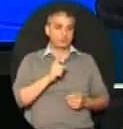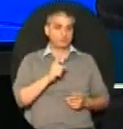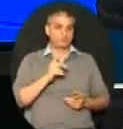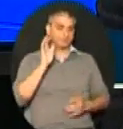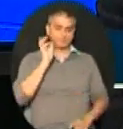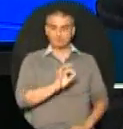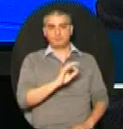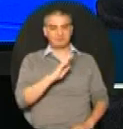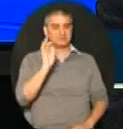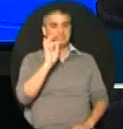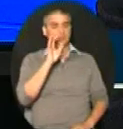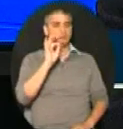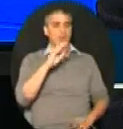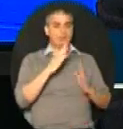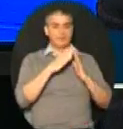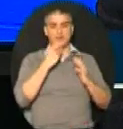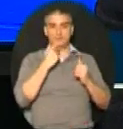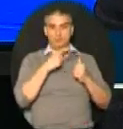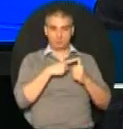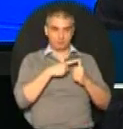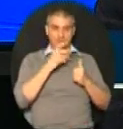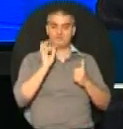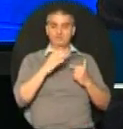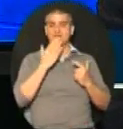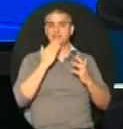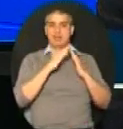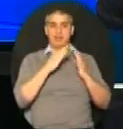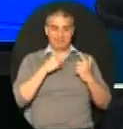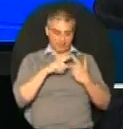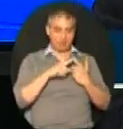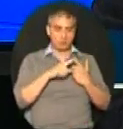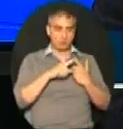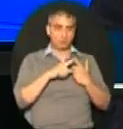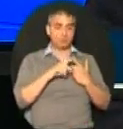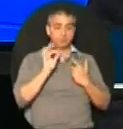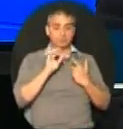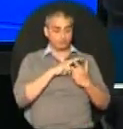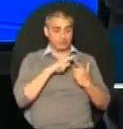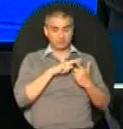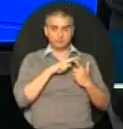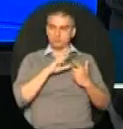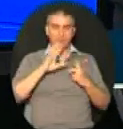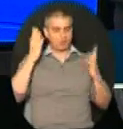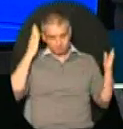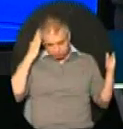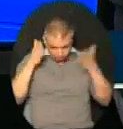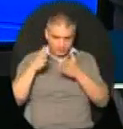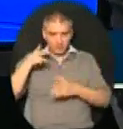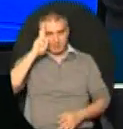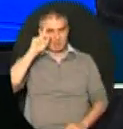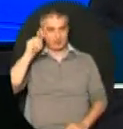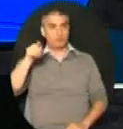לפגוע בסיכויים של הבית היהודי ושל ישראל ביתנו, כדי שכולם יתמרכזו